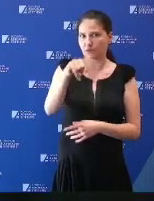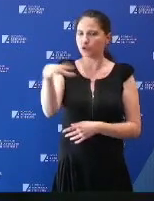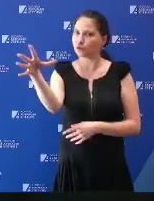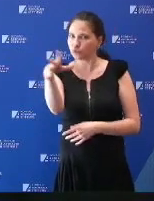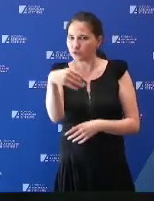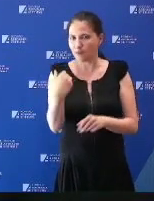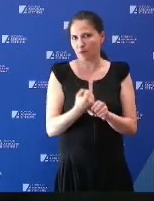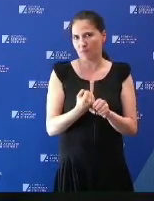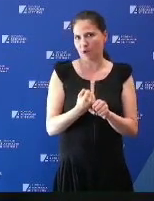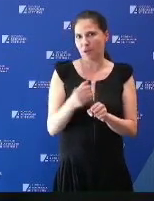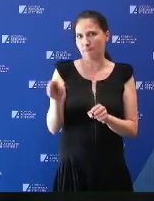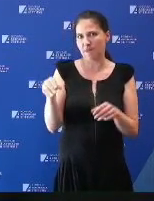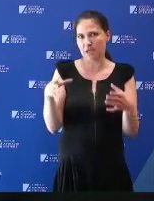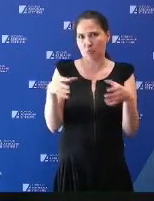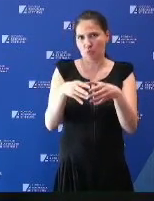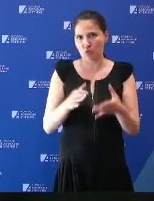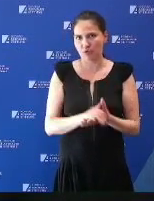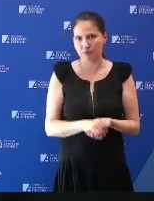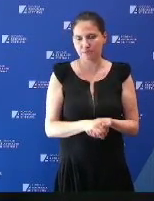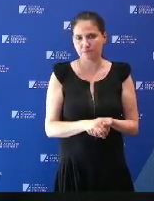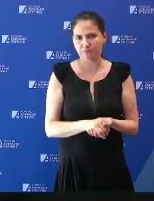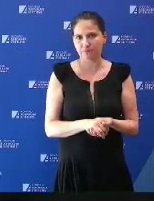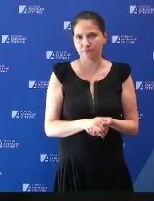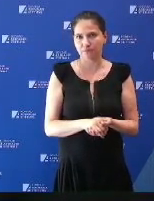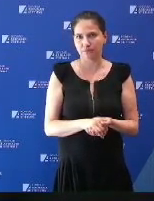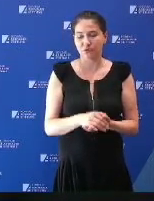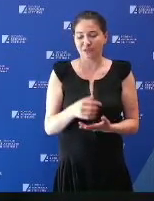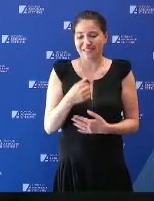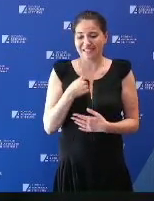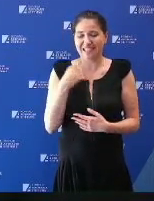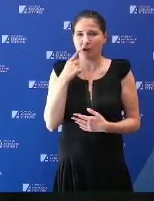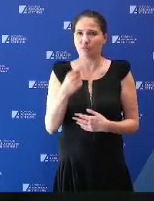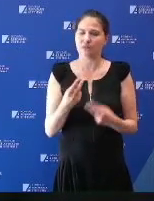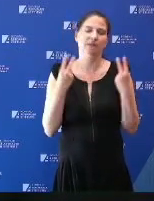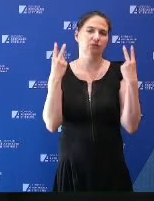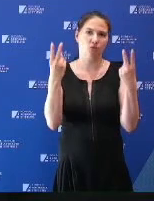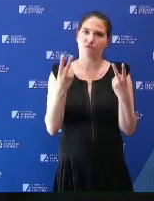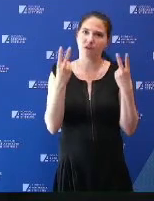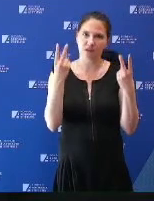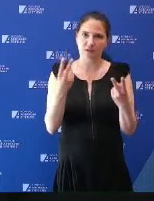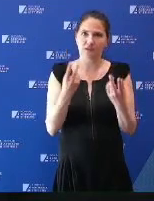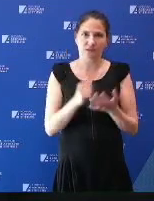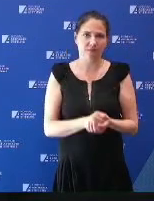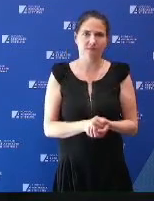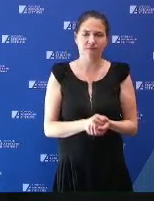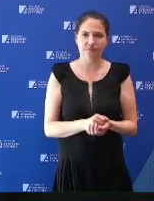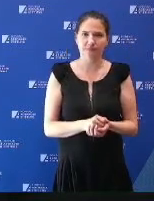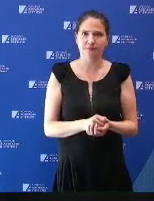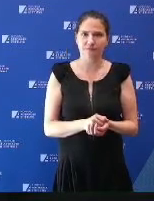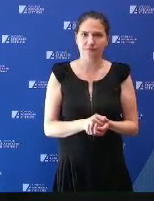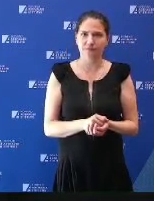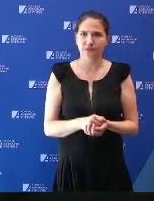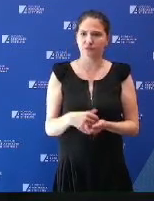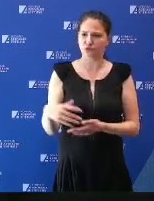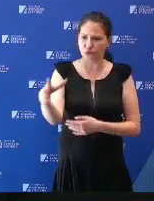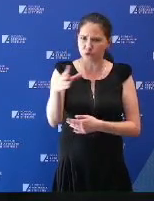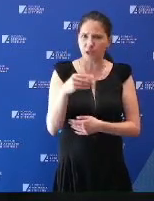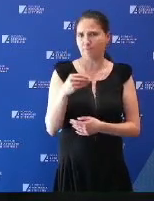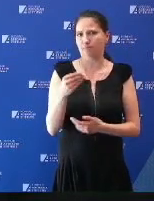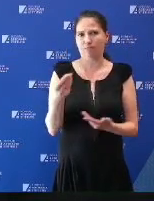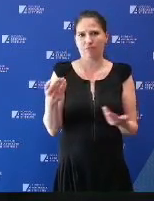mit der Kommune machen. Und das halte ich für ganz wichtig, dass man hier eben wirklich gemeinsam